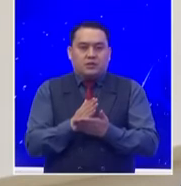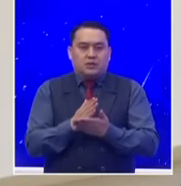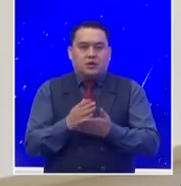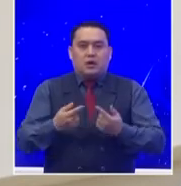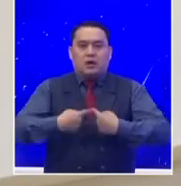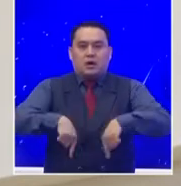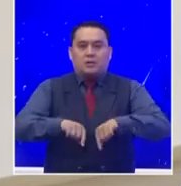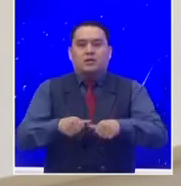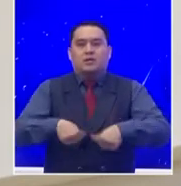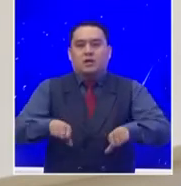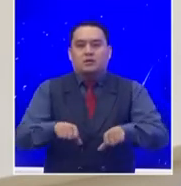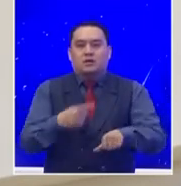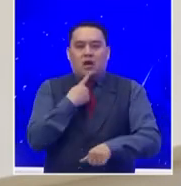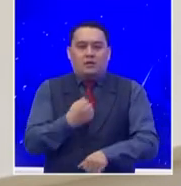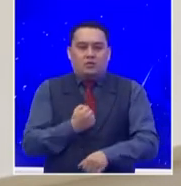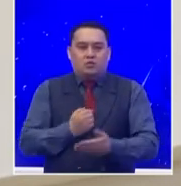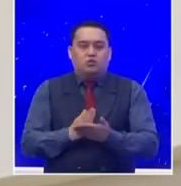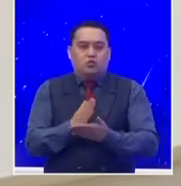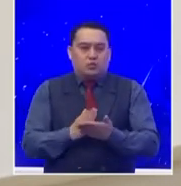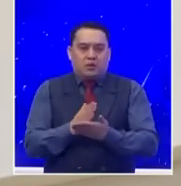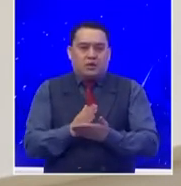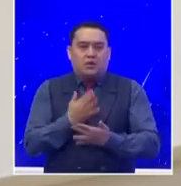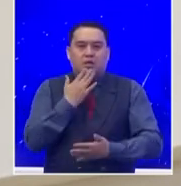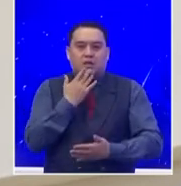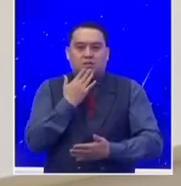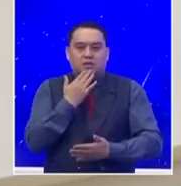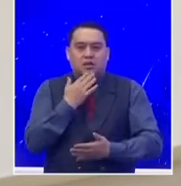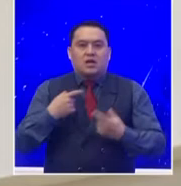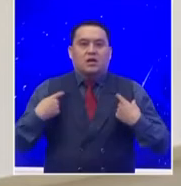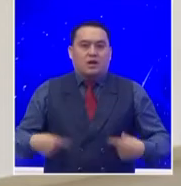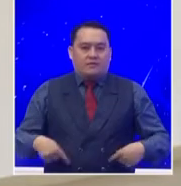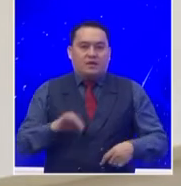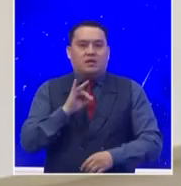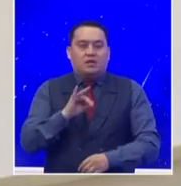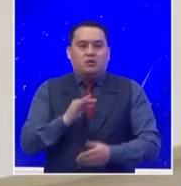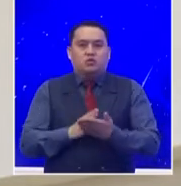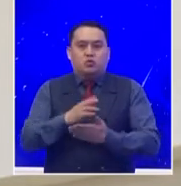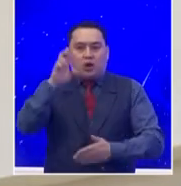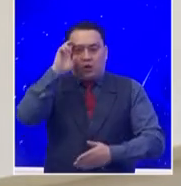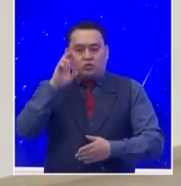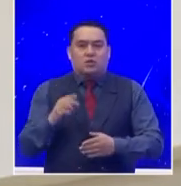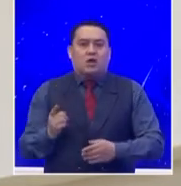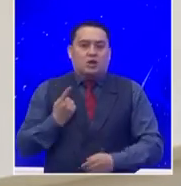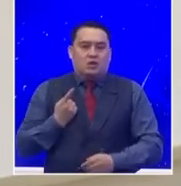Комитет национальной безопасности, Вооруженные силы Республики Казахстан, Национальная гвардия и службы государственной охраны.